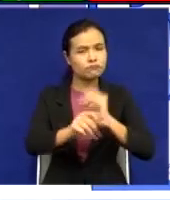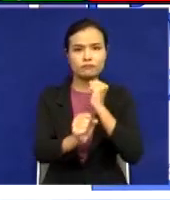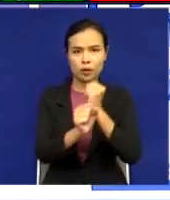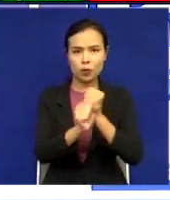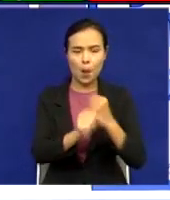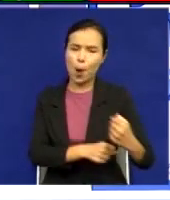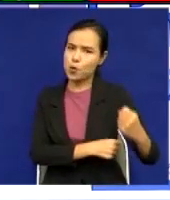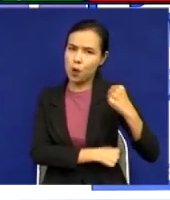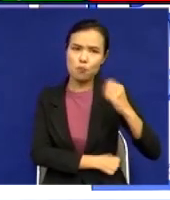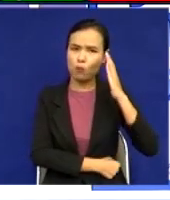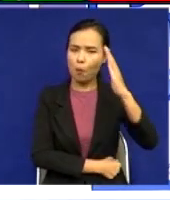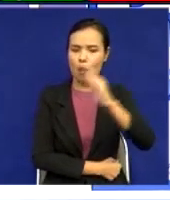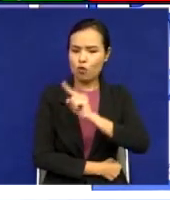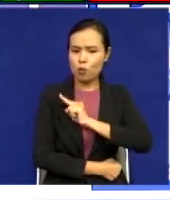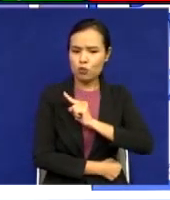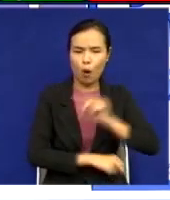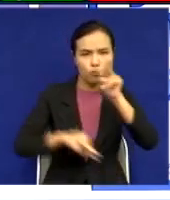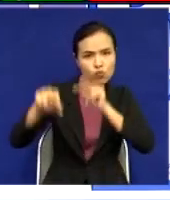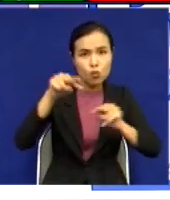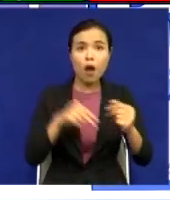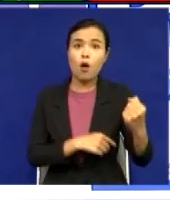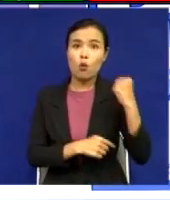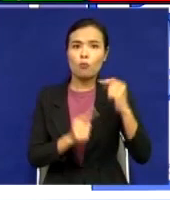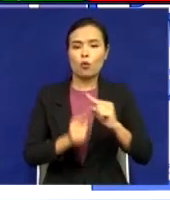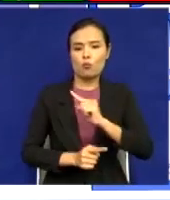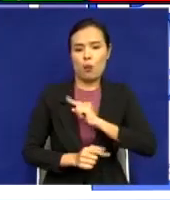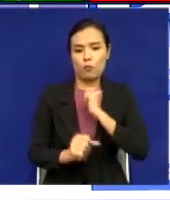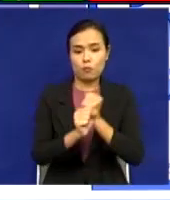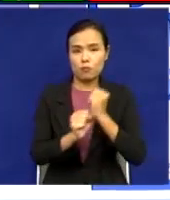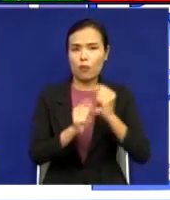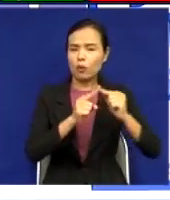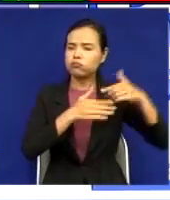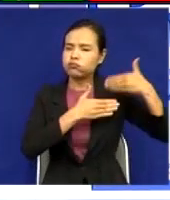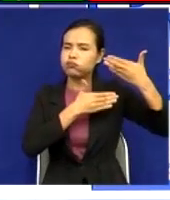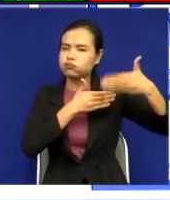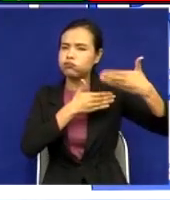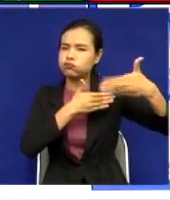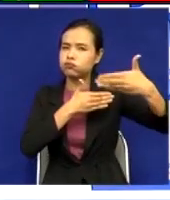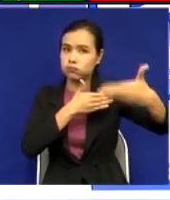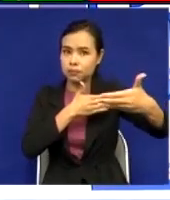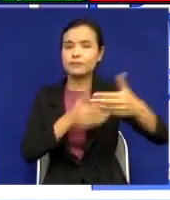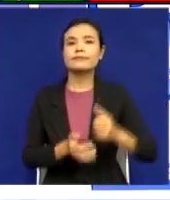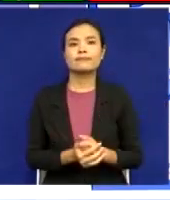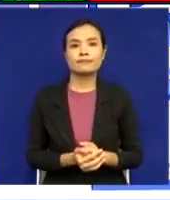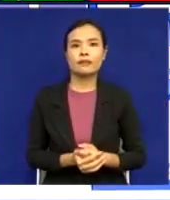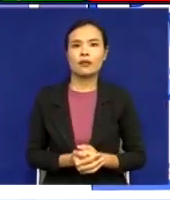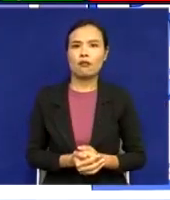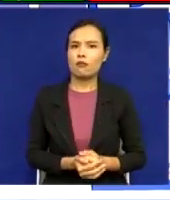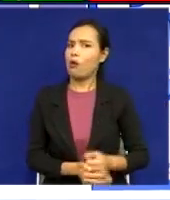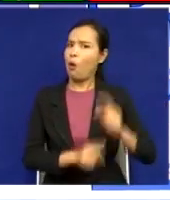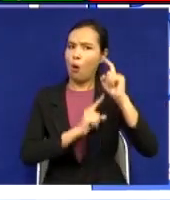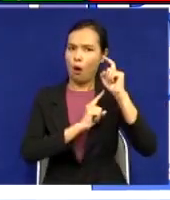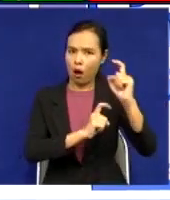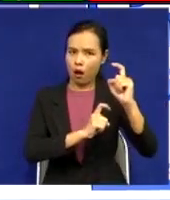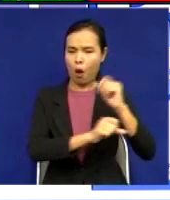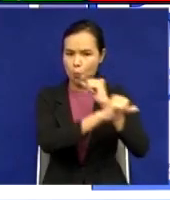มข้นต่อไปนะครับเพราะว่าภารกิจยังต้องเดินทางอีกไกลนะครับเราจะประมาทไม่ได้นะครับวันนั้น